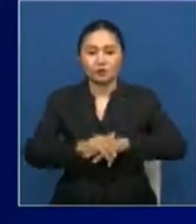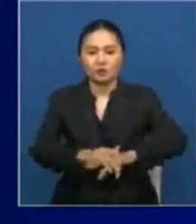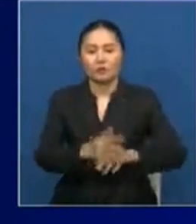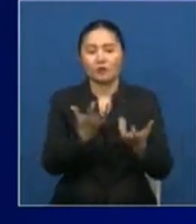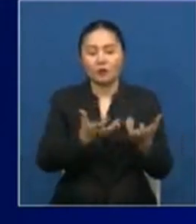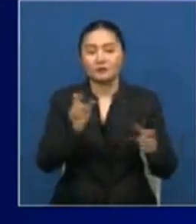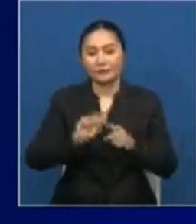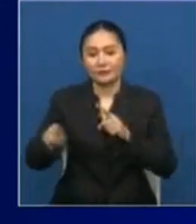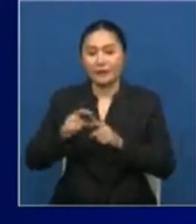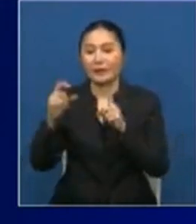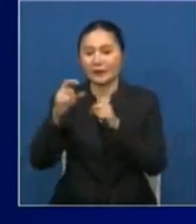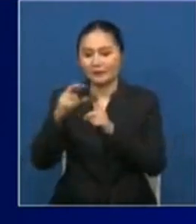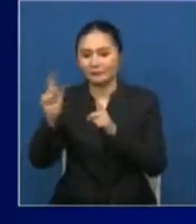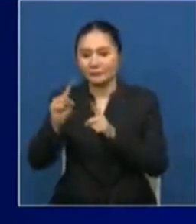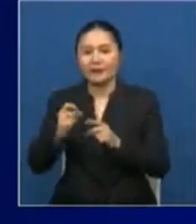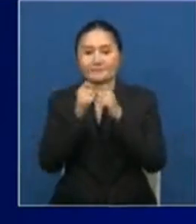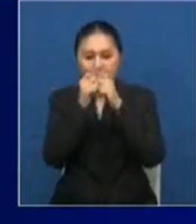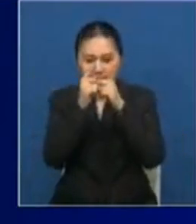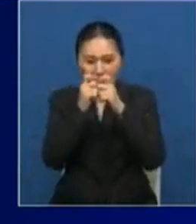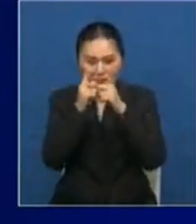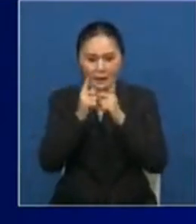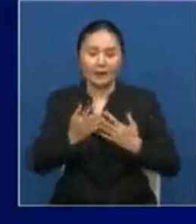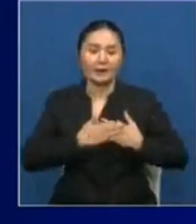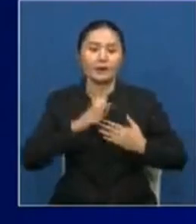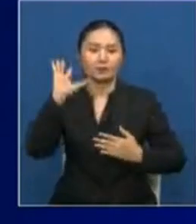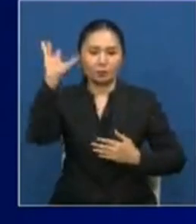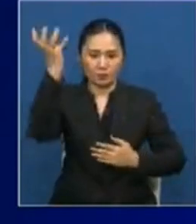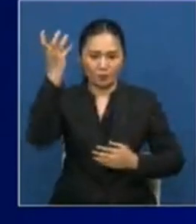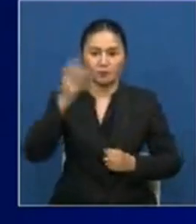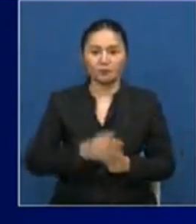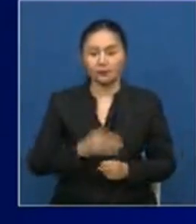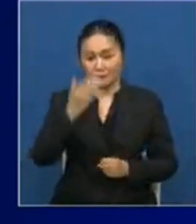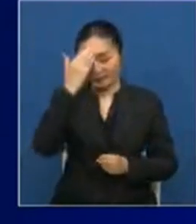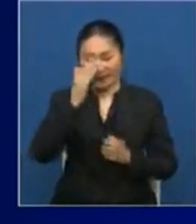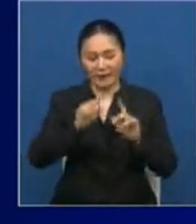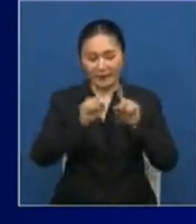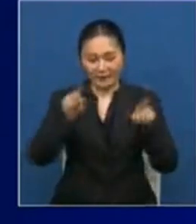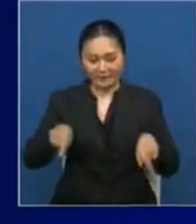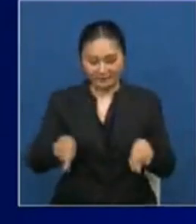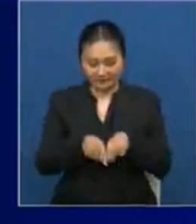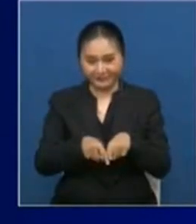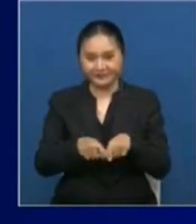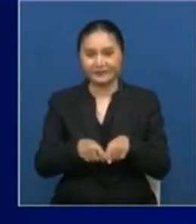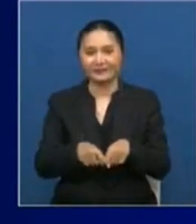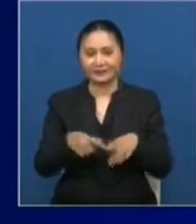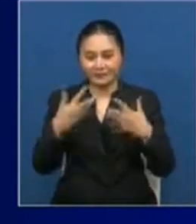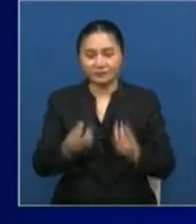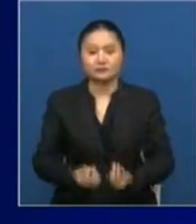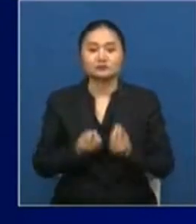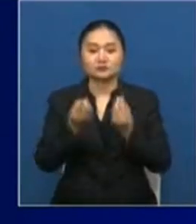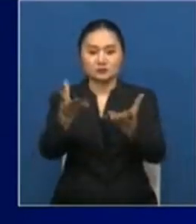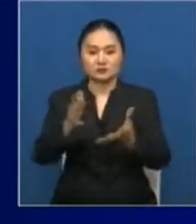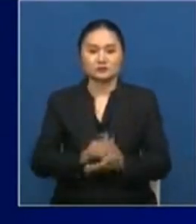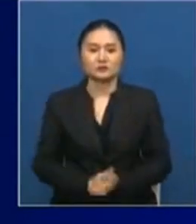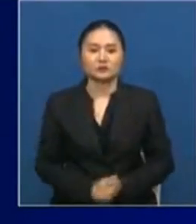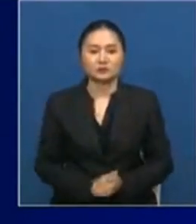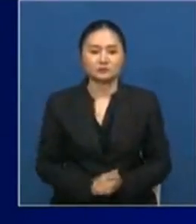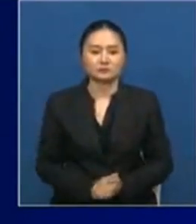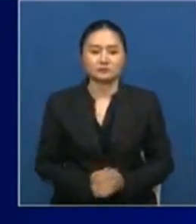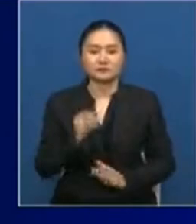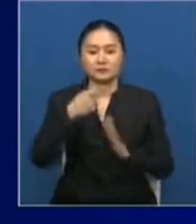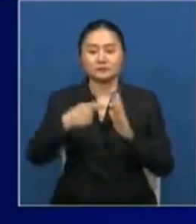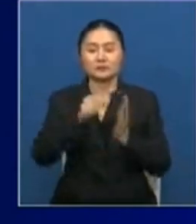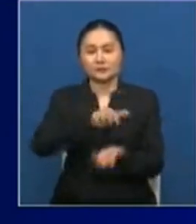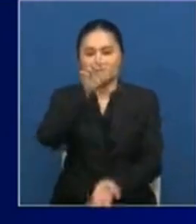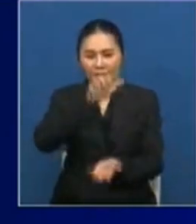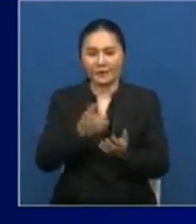แล้วก็ระบุคำว่ามาม่ารักโลกหน้ากล่องหรือว่าซองพัสดุก่อนแล้วส่งไปที่วัดจากแดงจังหวัดสมุทรปรา